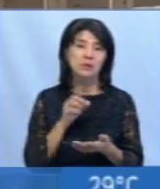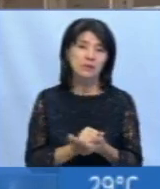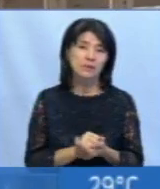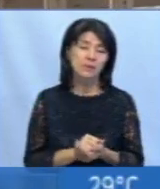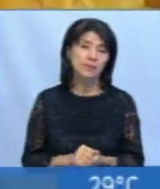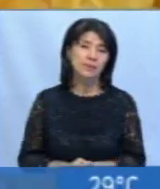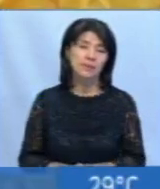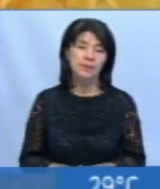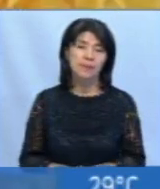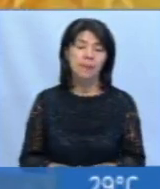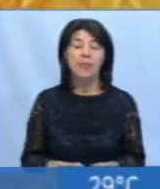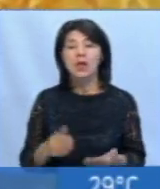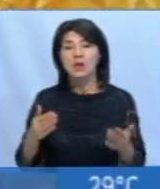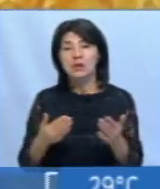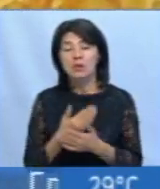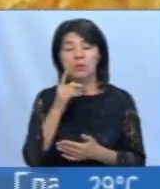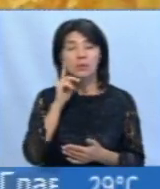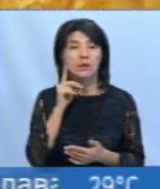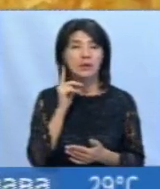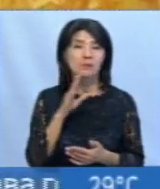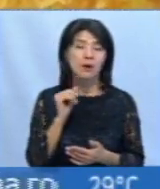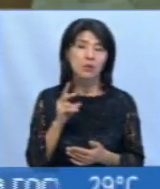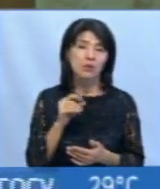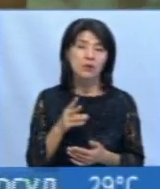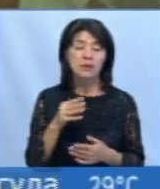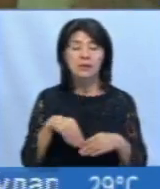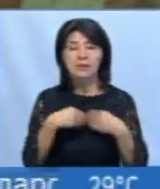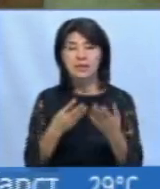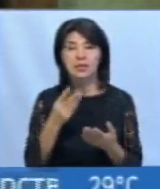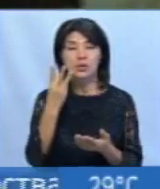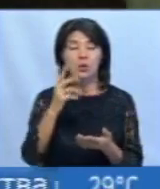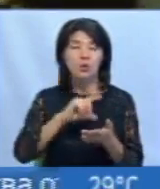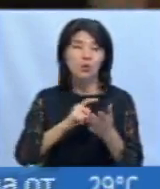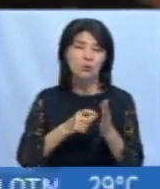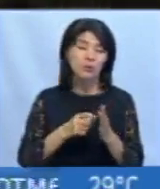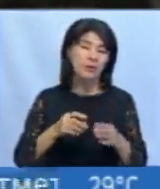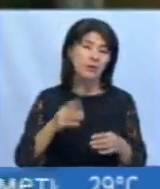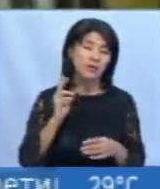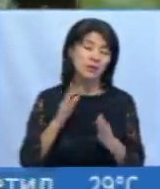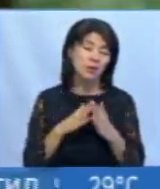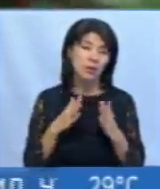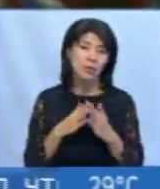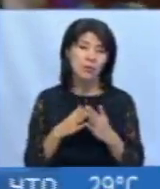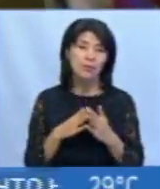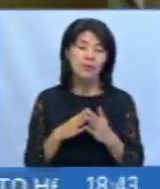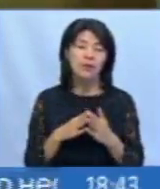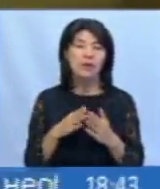занимаюсь. Новоиспеченным жителям Акулы выдали трехкомнатный дом, подключенный к централизованному водоснабжению. Всего в планах по программе